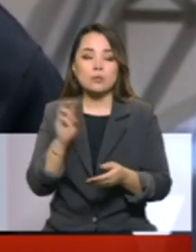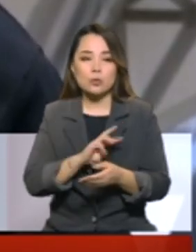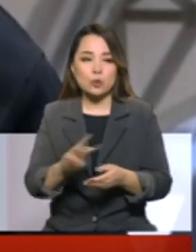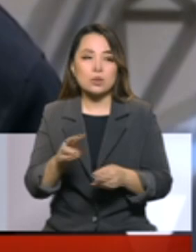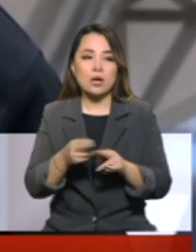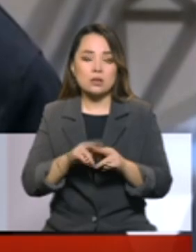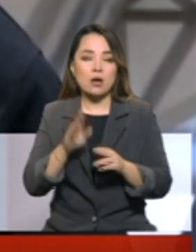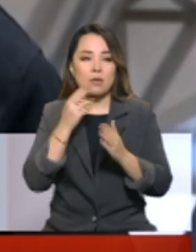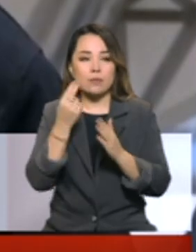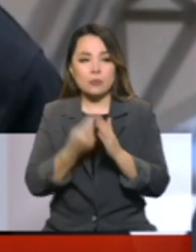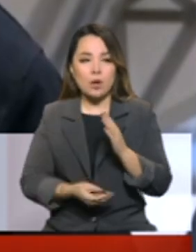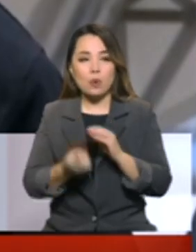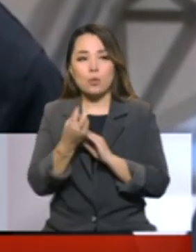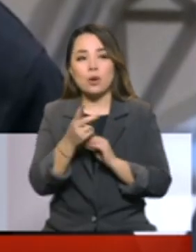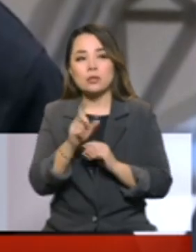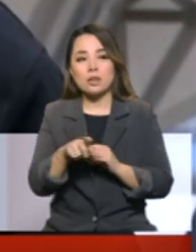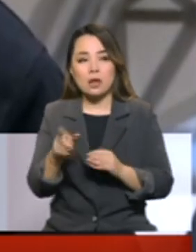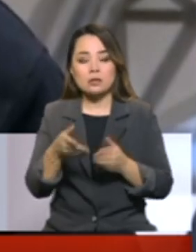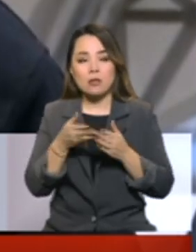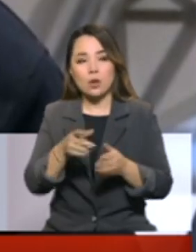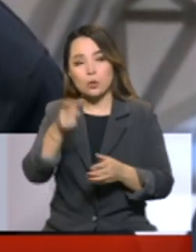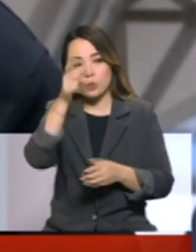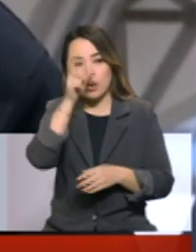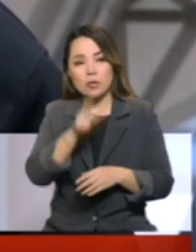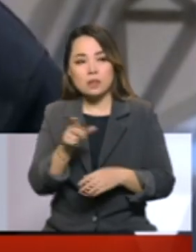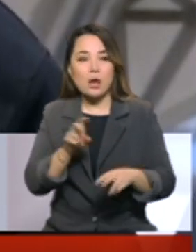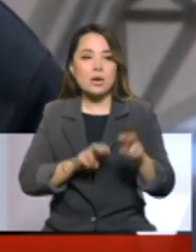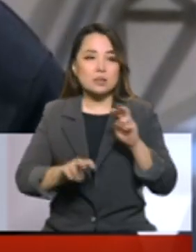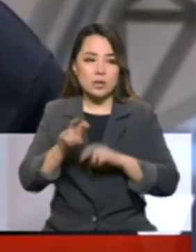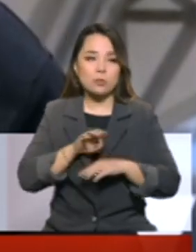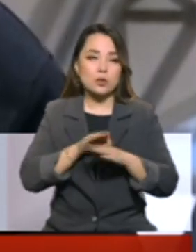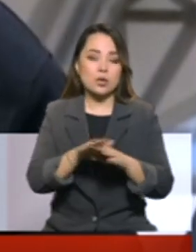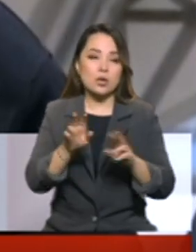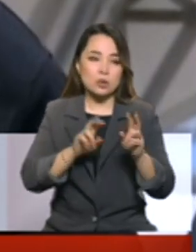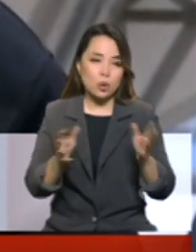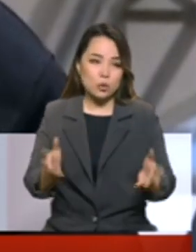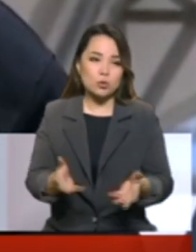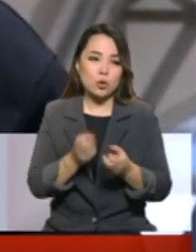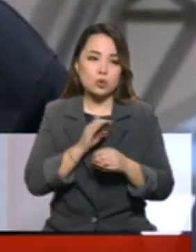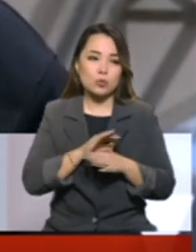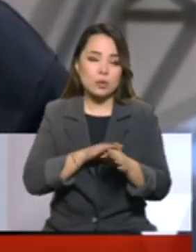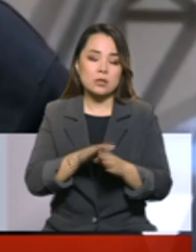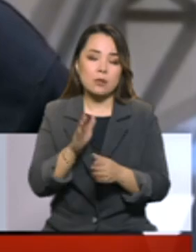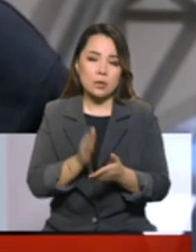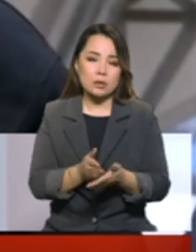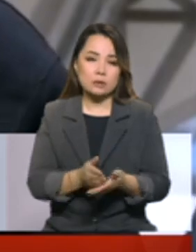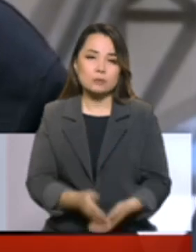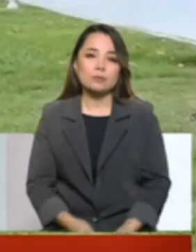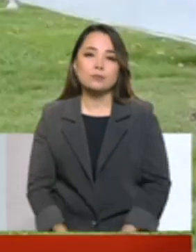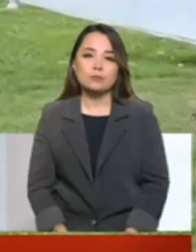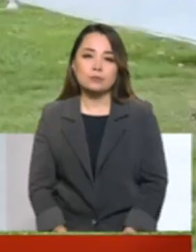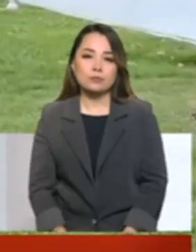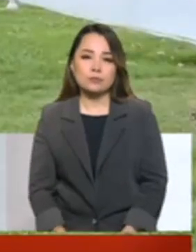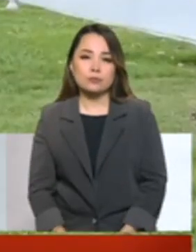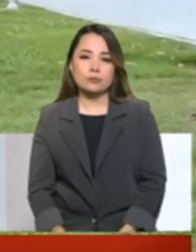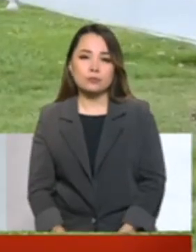ketti. Kemedegi 12 adamda Türkiye azamatı. İzdeu jumıstarına barlıq kutqaru xizmetleri jumıldırıldı.